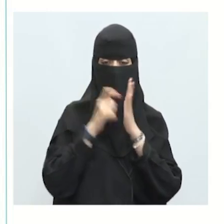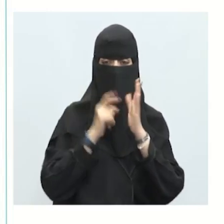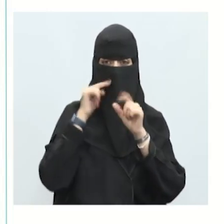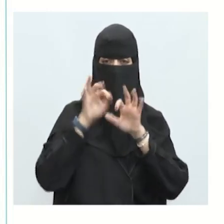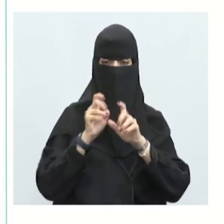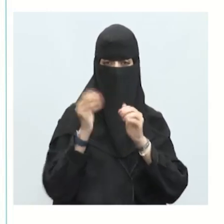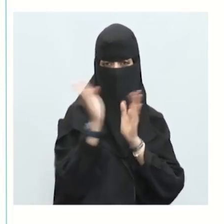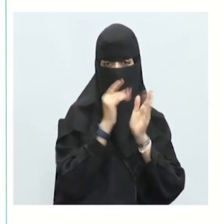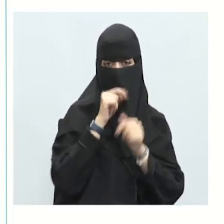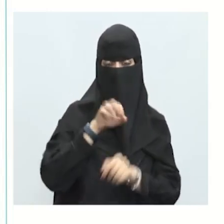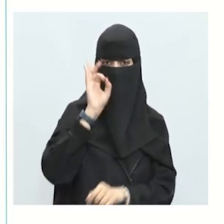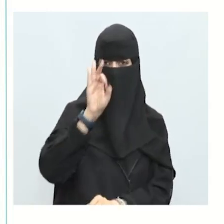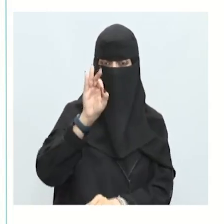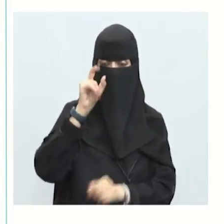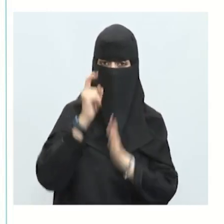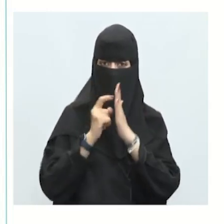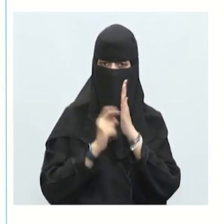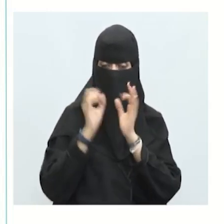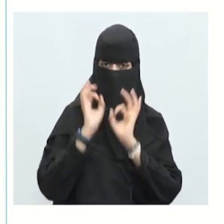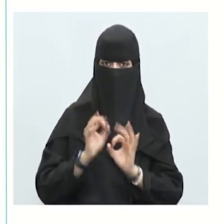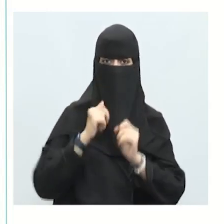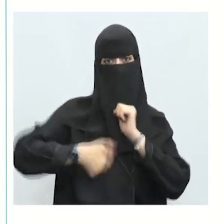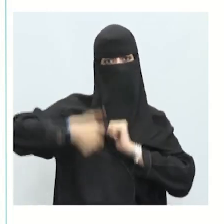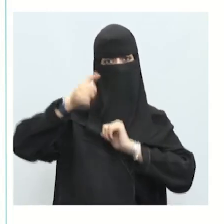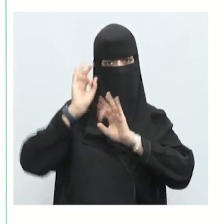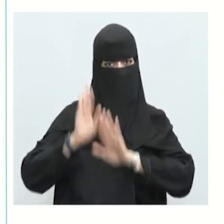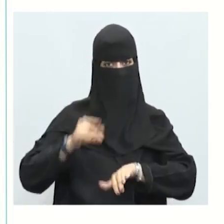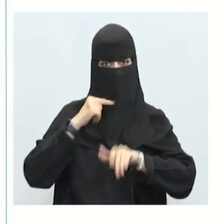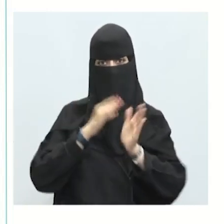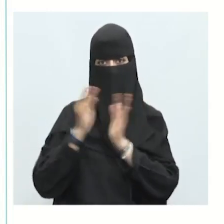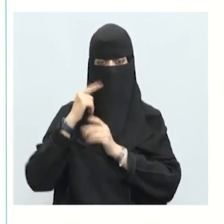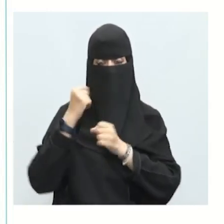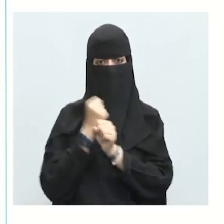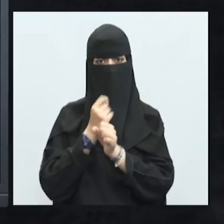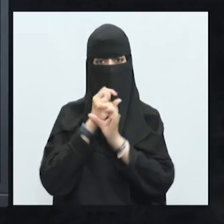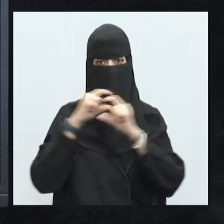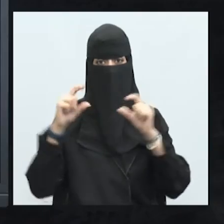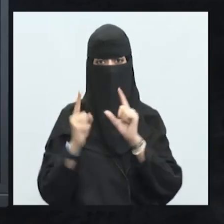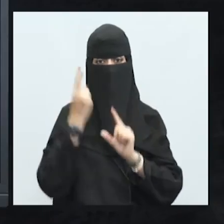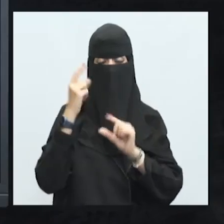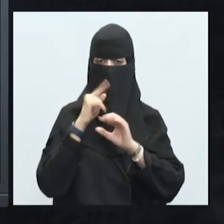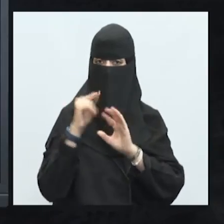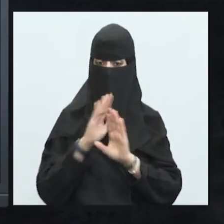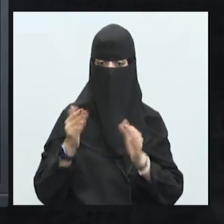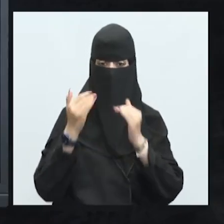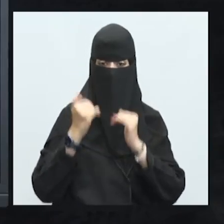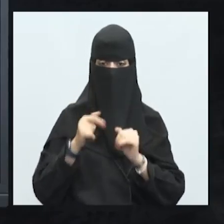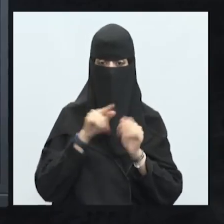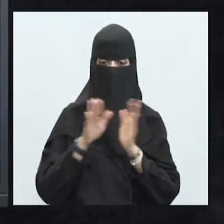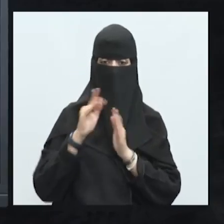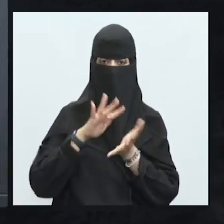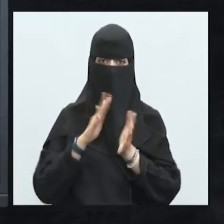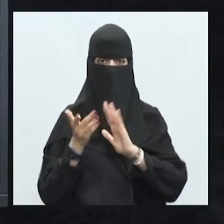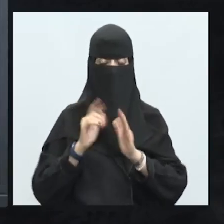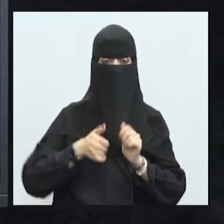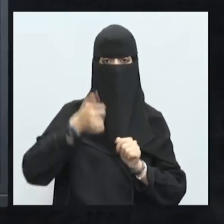بيكون عندنا اف الشرط اذا تحقق هذا الشرط يتم تنفيذ عباره واحد الس والا